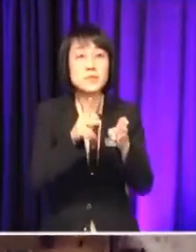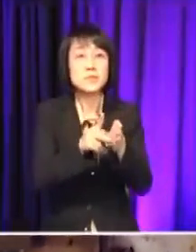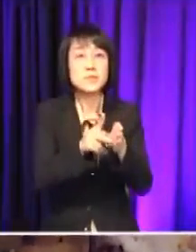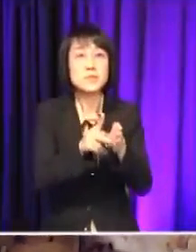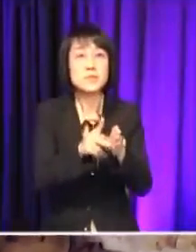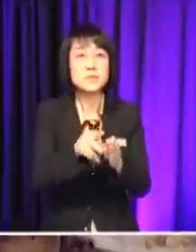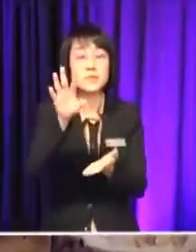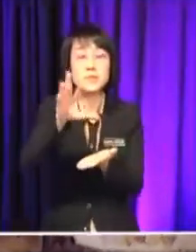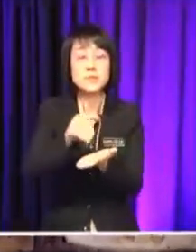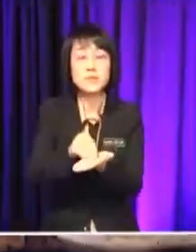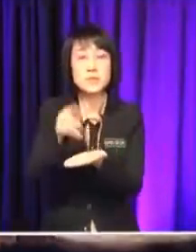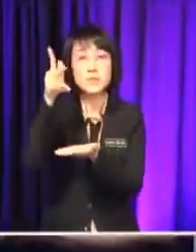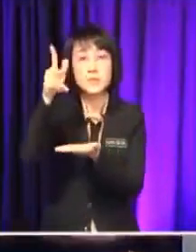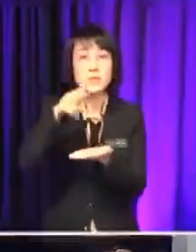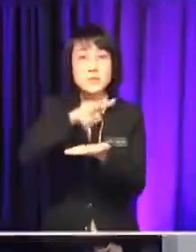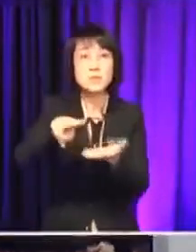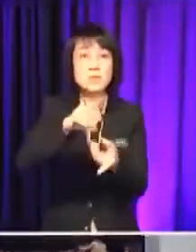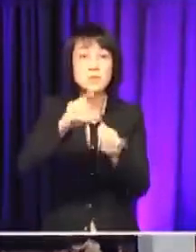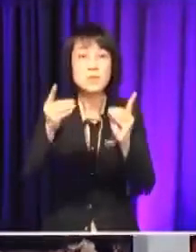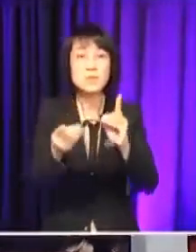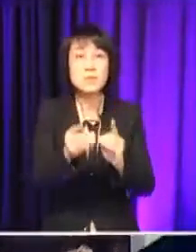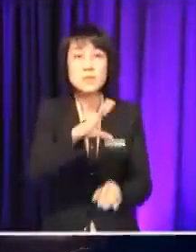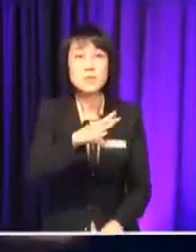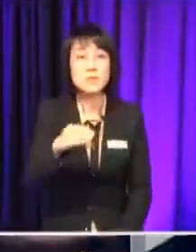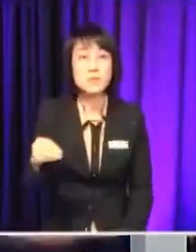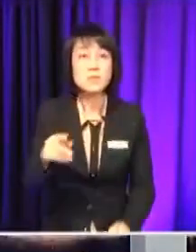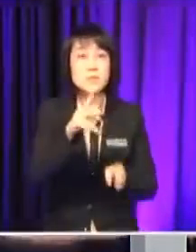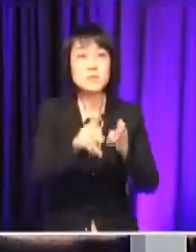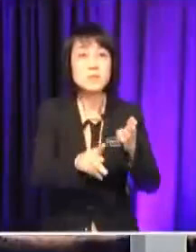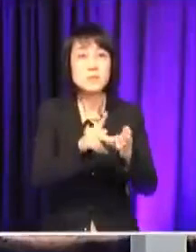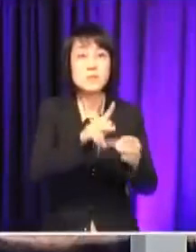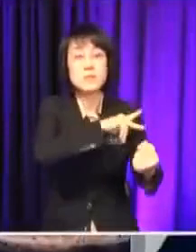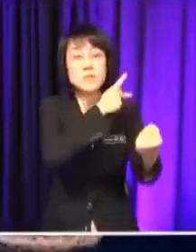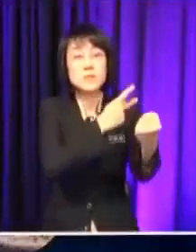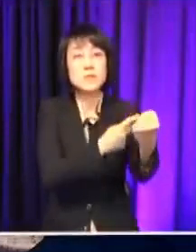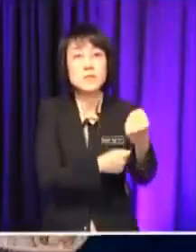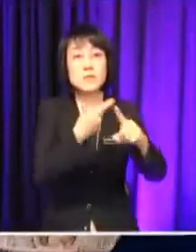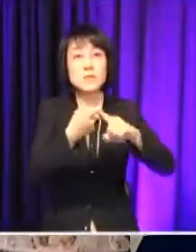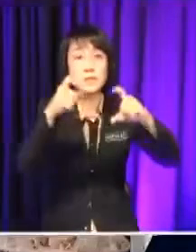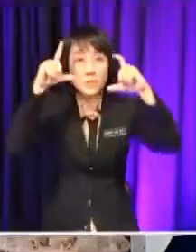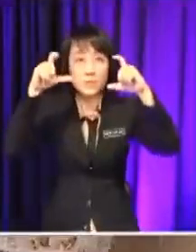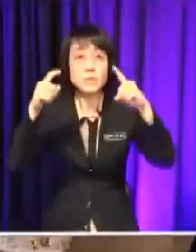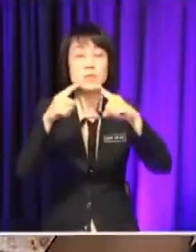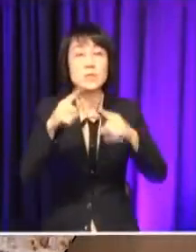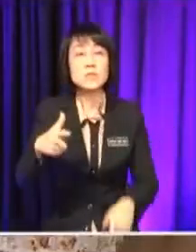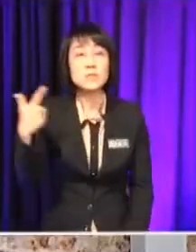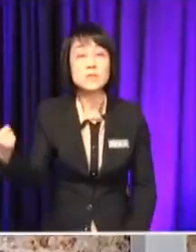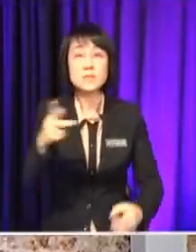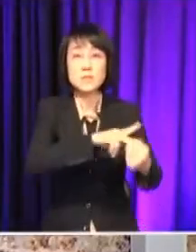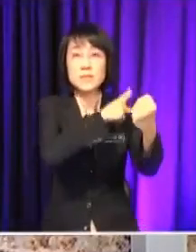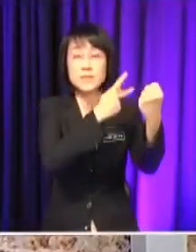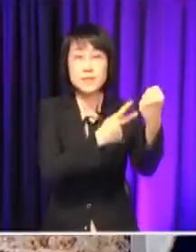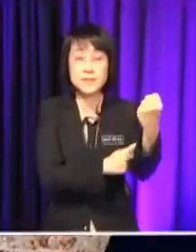video digital dan juga kabel kuasnya daripada cambrid ke eh bakalan Oke jadi